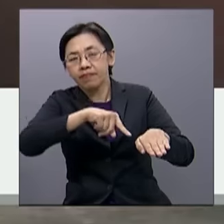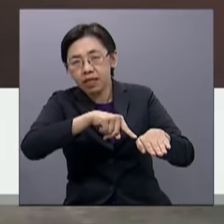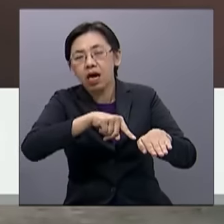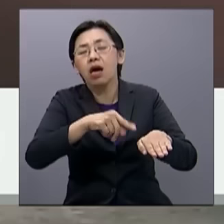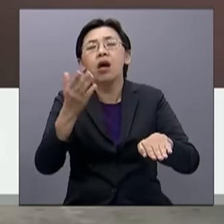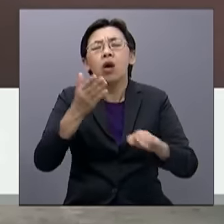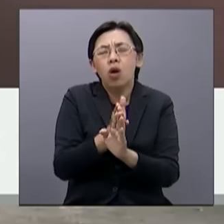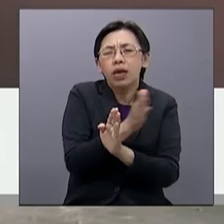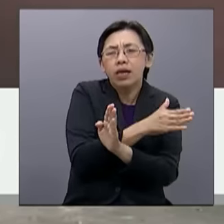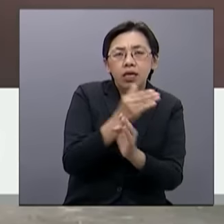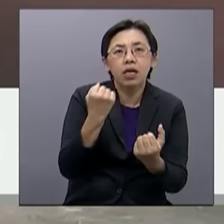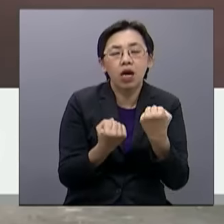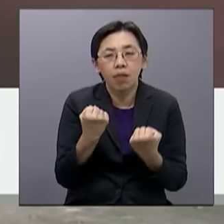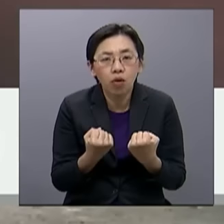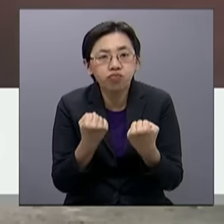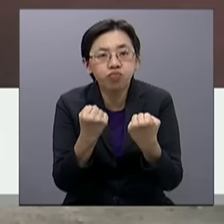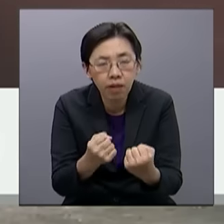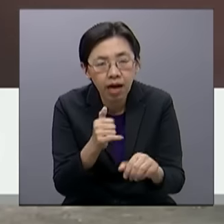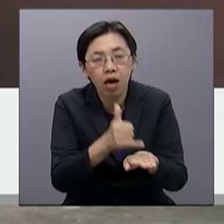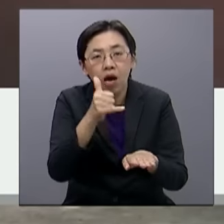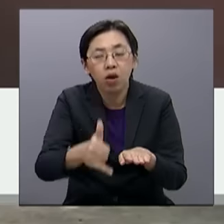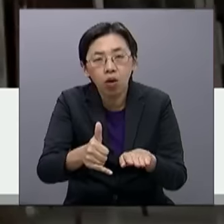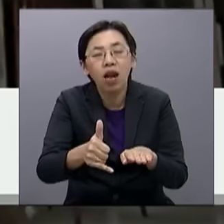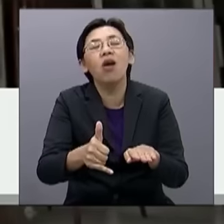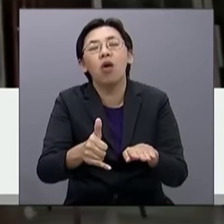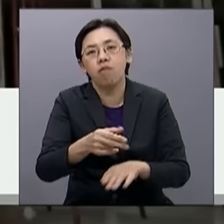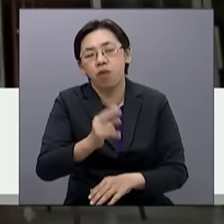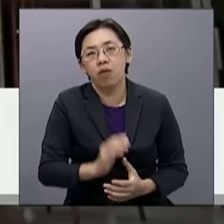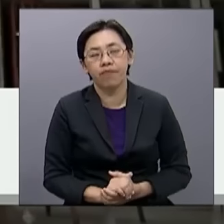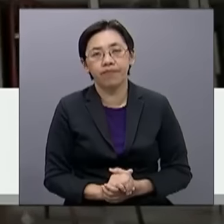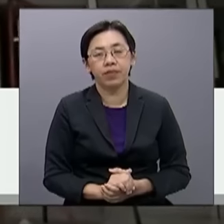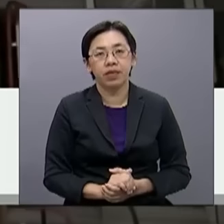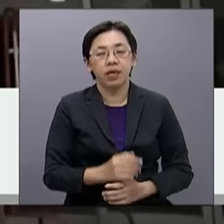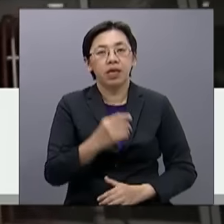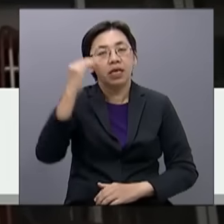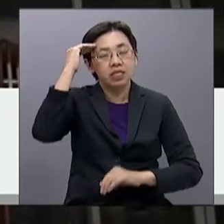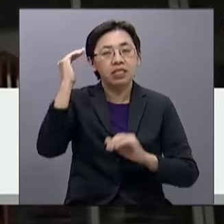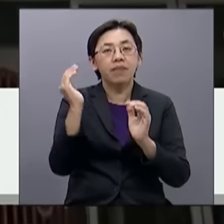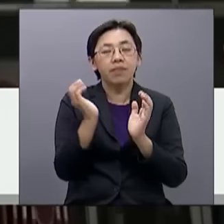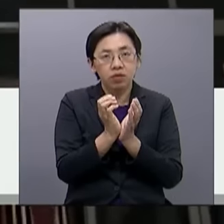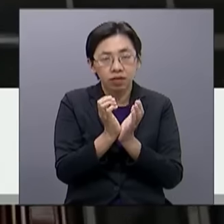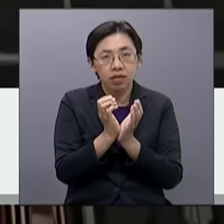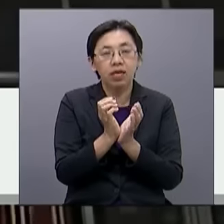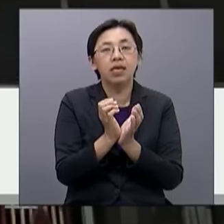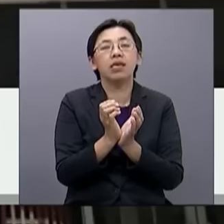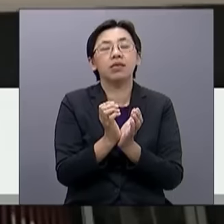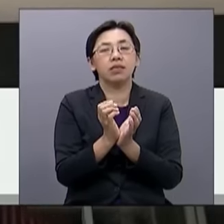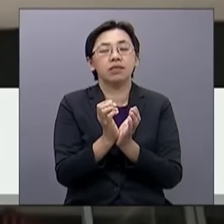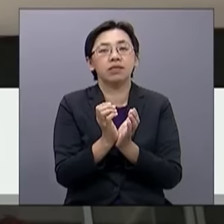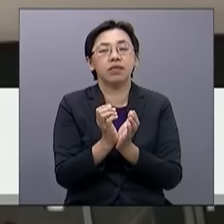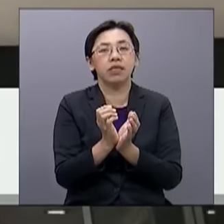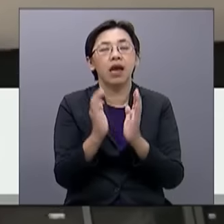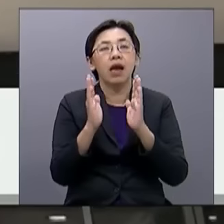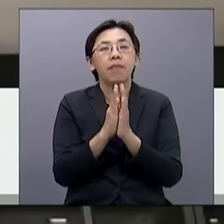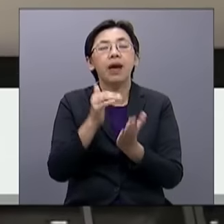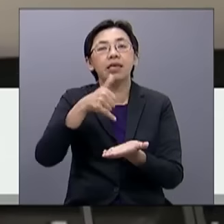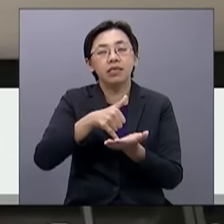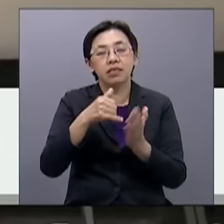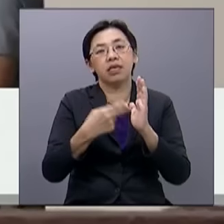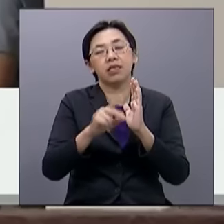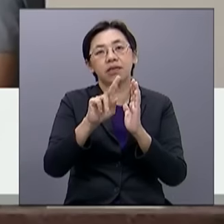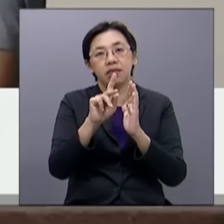านี้เป็นรถของ10ตำรวจเอกสังกัดสถานีตำรวจภูธรพระยืนจังหวัดขอนแก่นที่ใช้ในการ